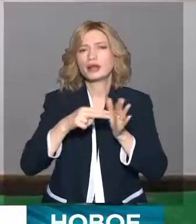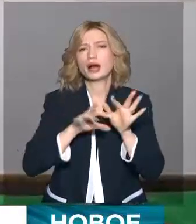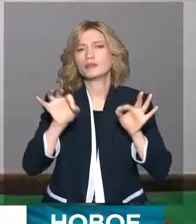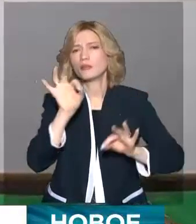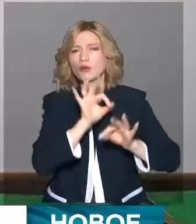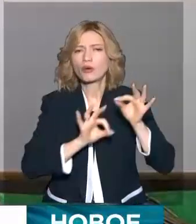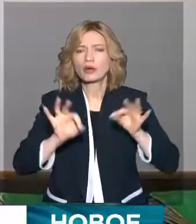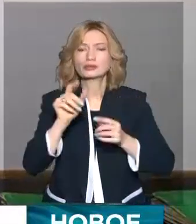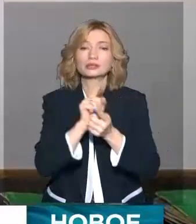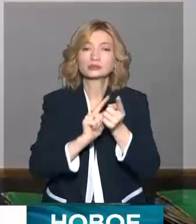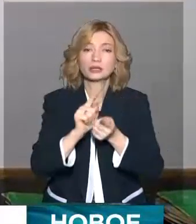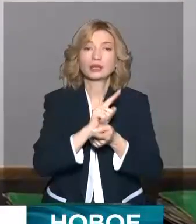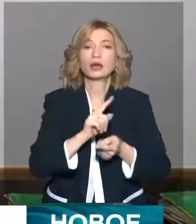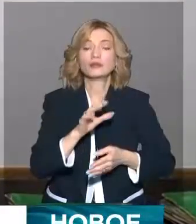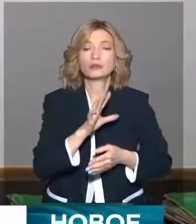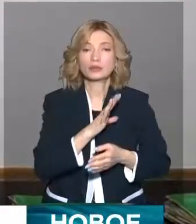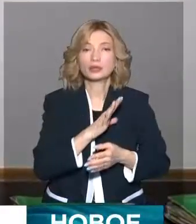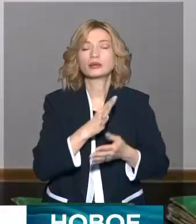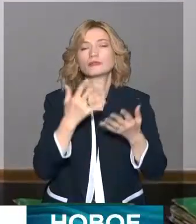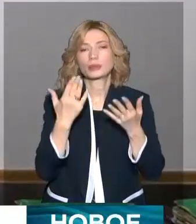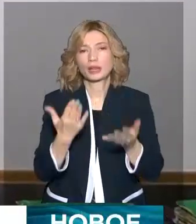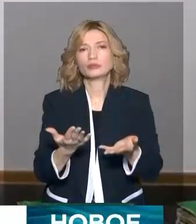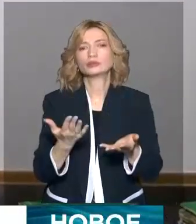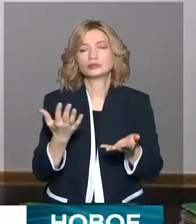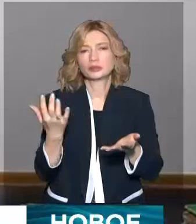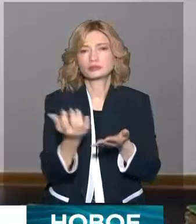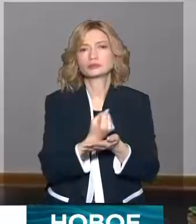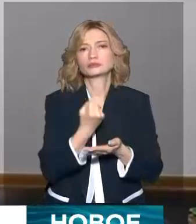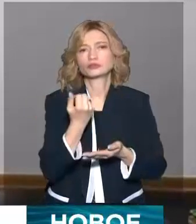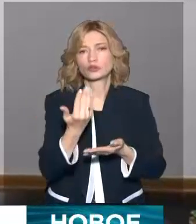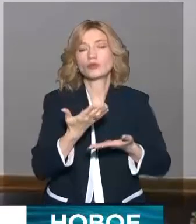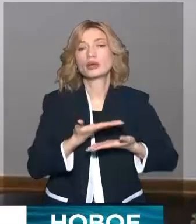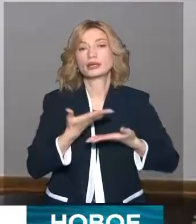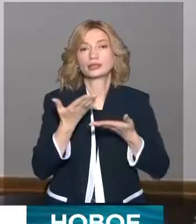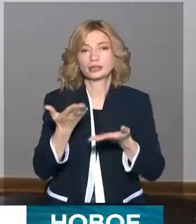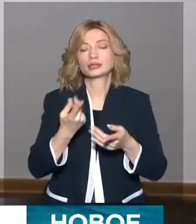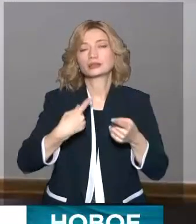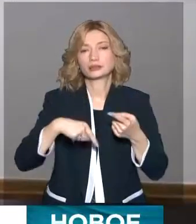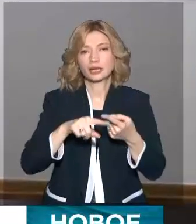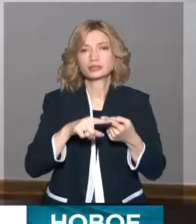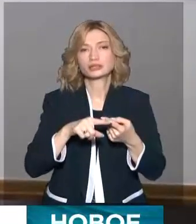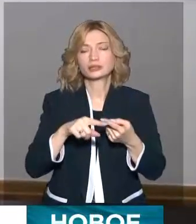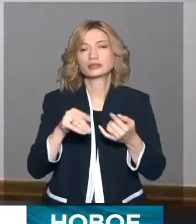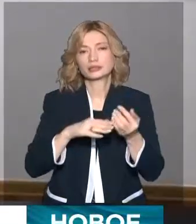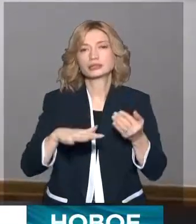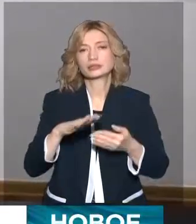в конечном итоге остановились на том проекте, который был предложен нашими